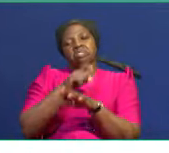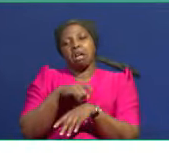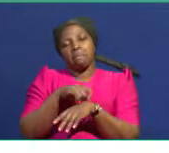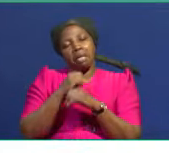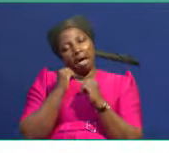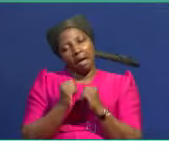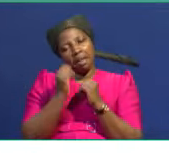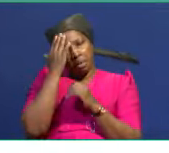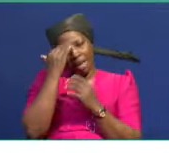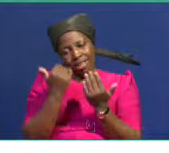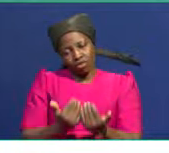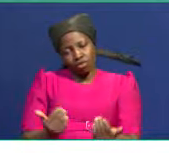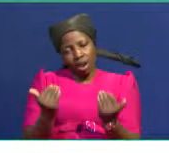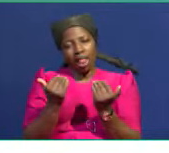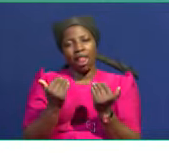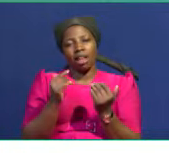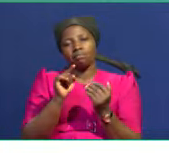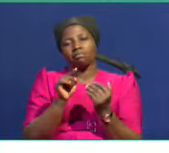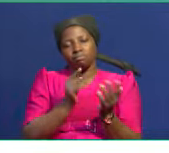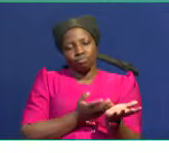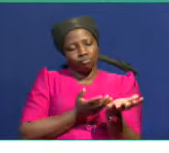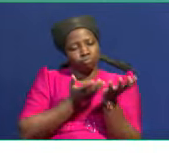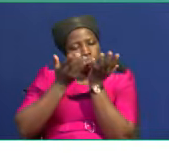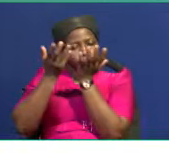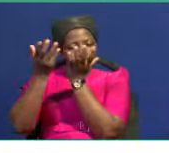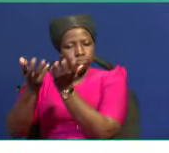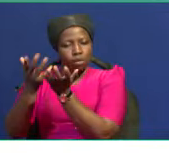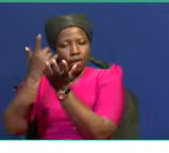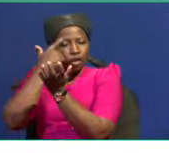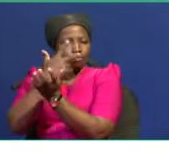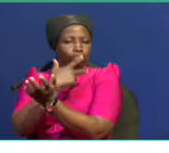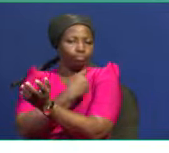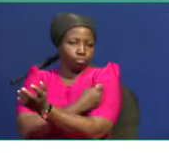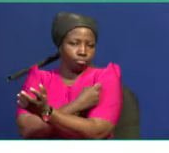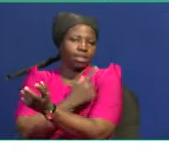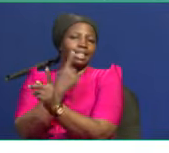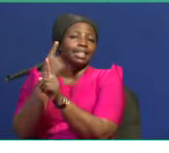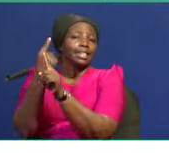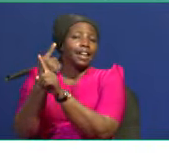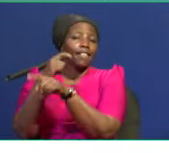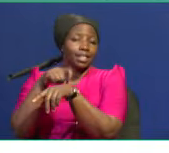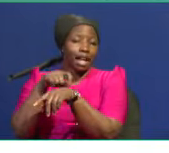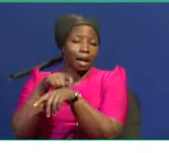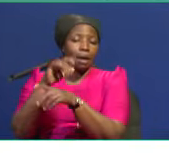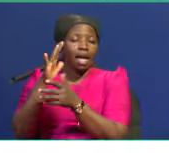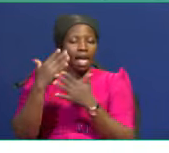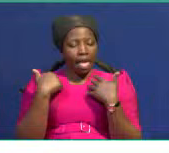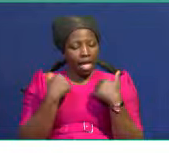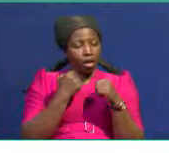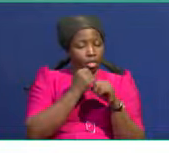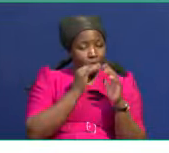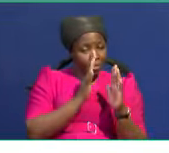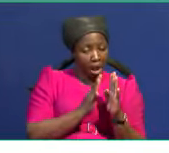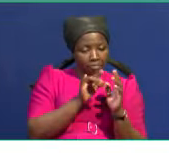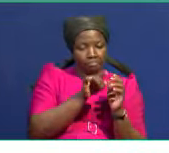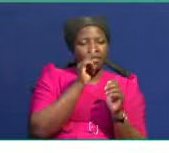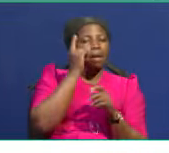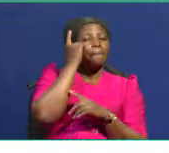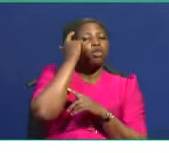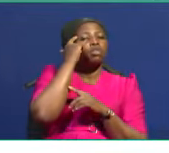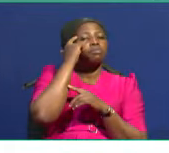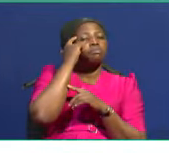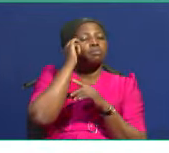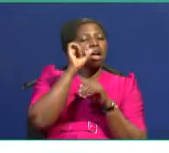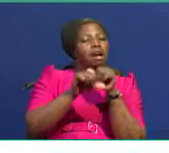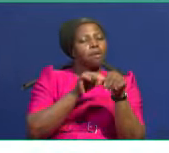children are taken for immunization at different times. And the health workers may think of